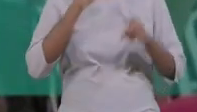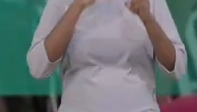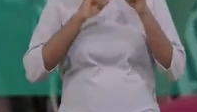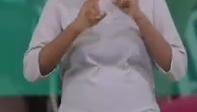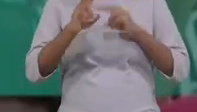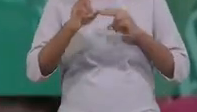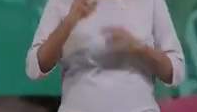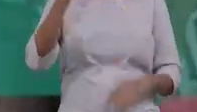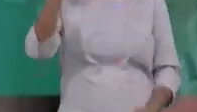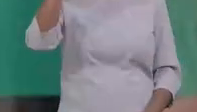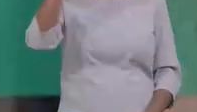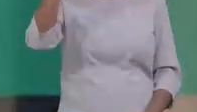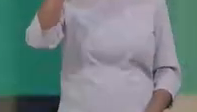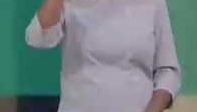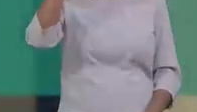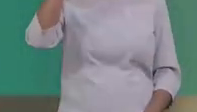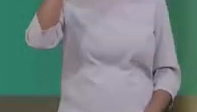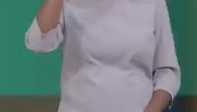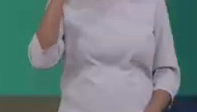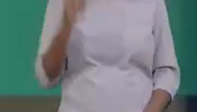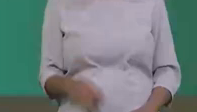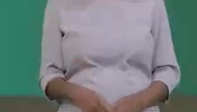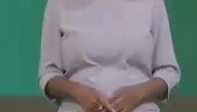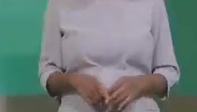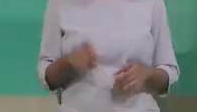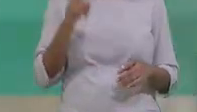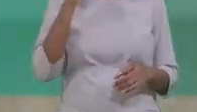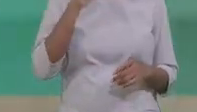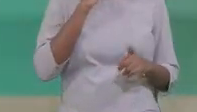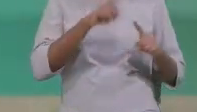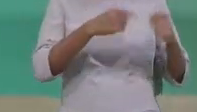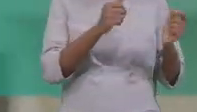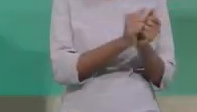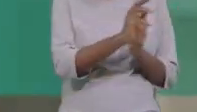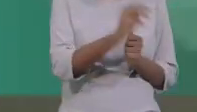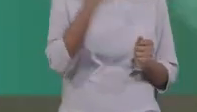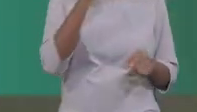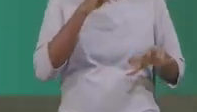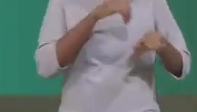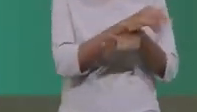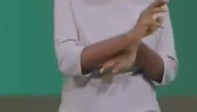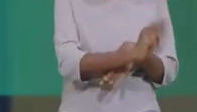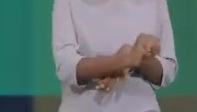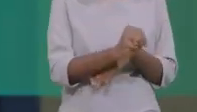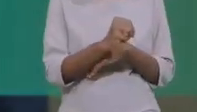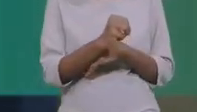18. Il leur dit, je voyais Satan. Il n'est pas allé avec eux. Il les a